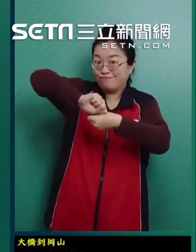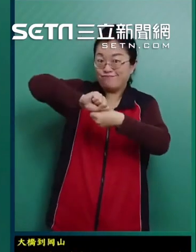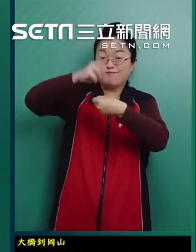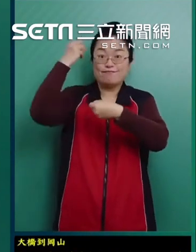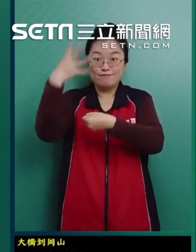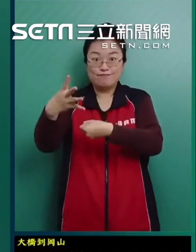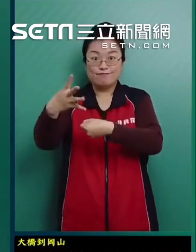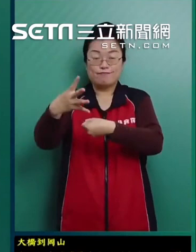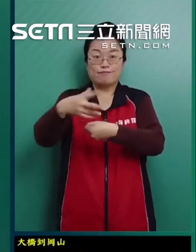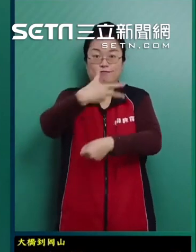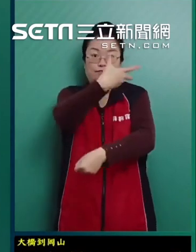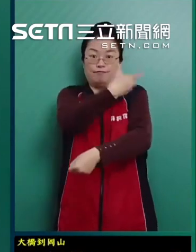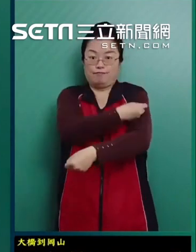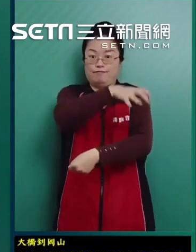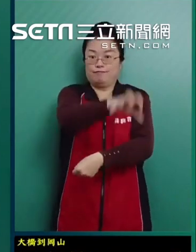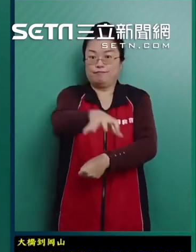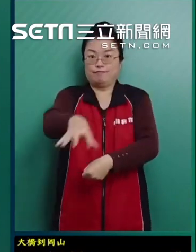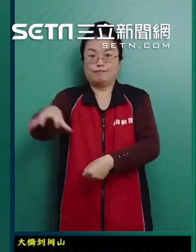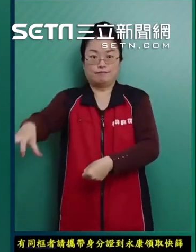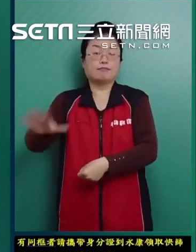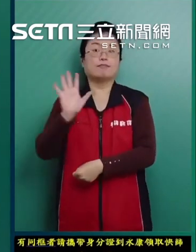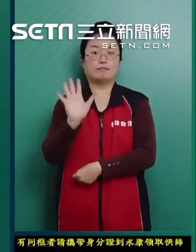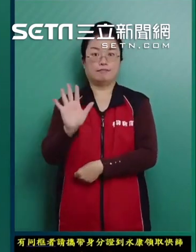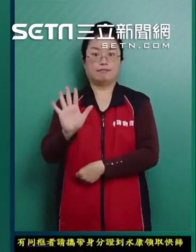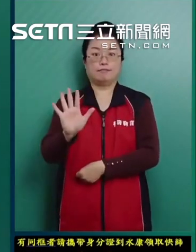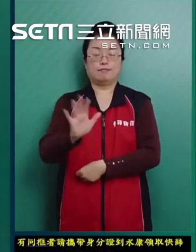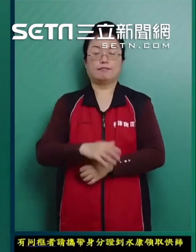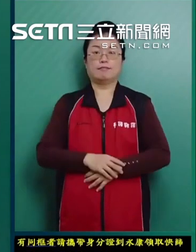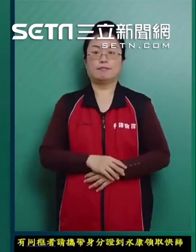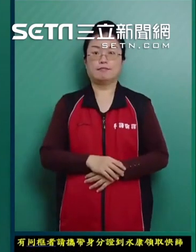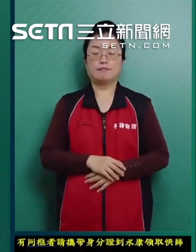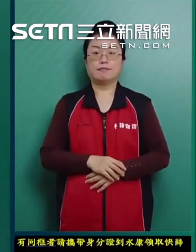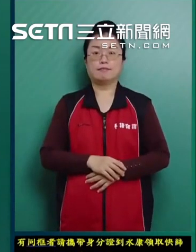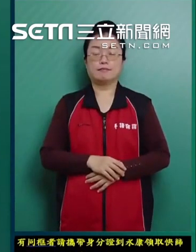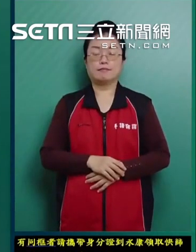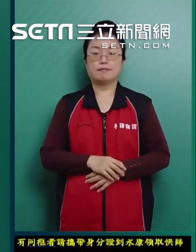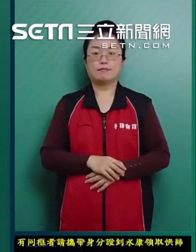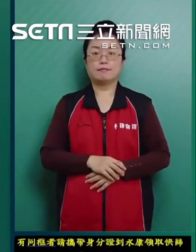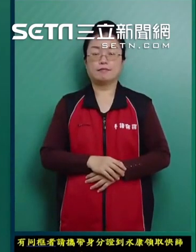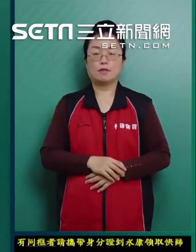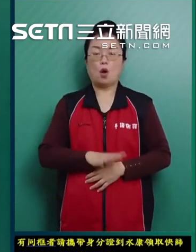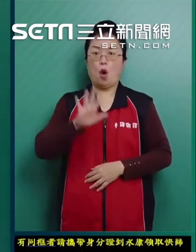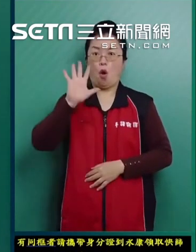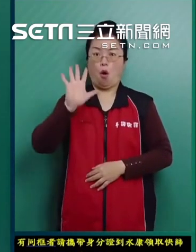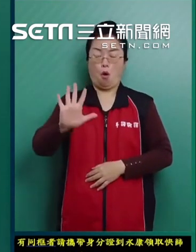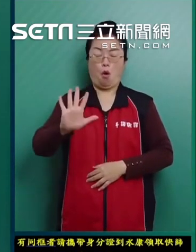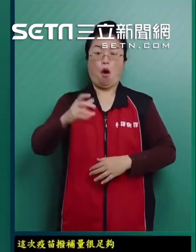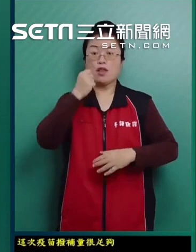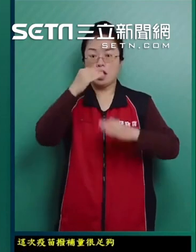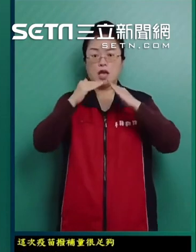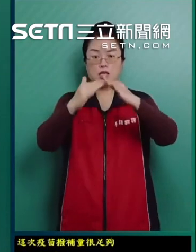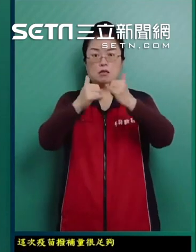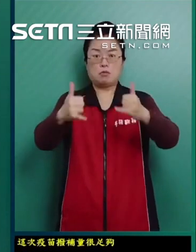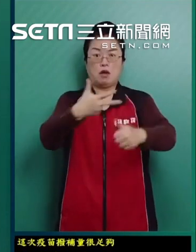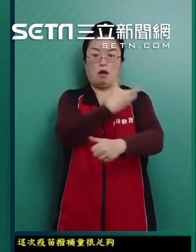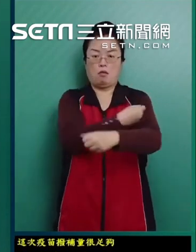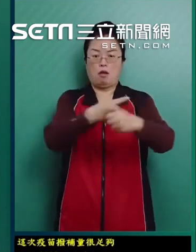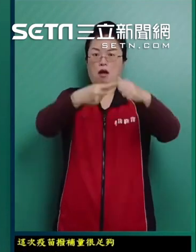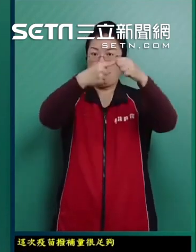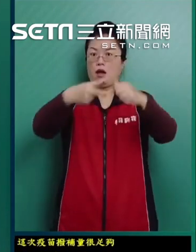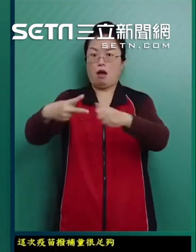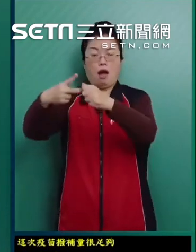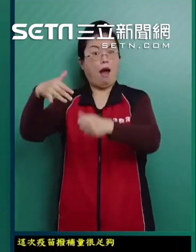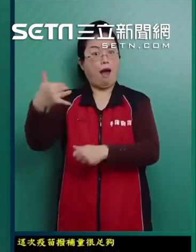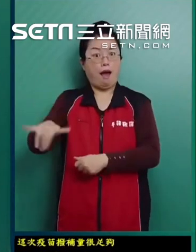动足迹的时候，我想市民出来打疫苗，有一些部分市民第一剂、第二剂也还没完成，也拜托大家赶快出来